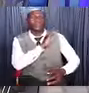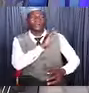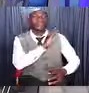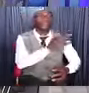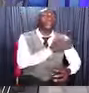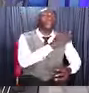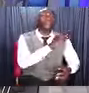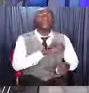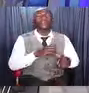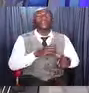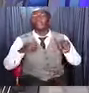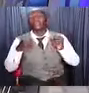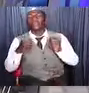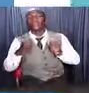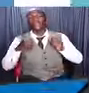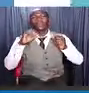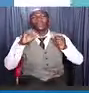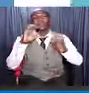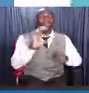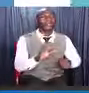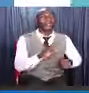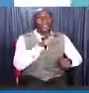jambo. Mungu vongo voya